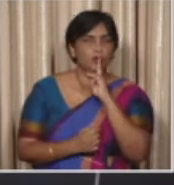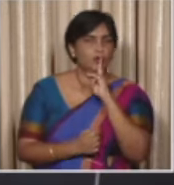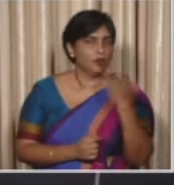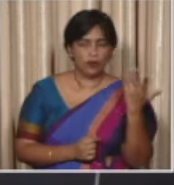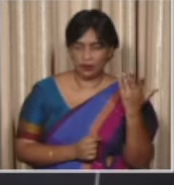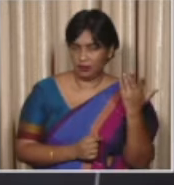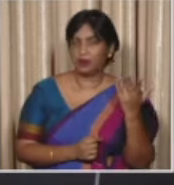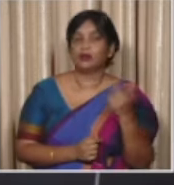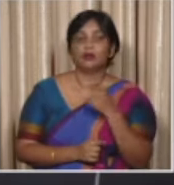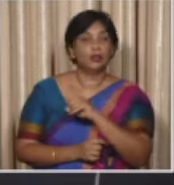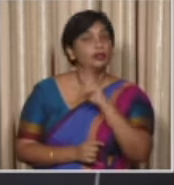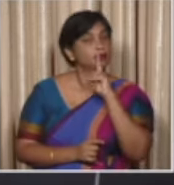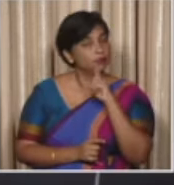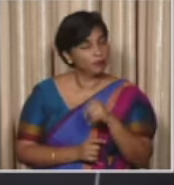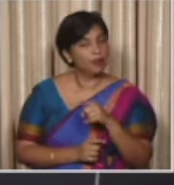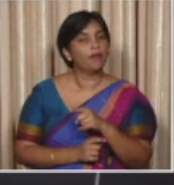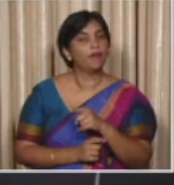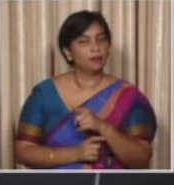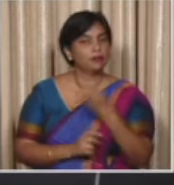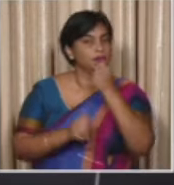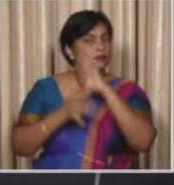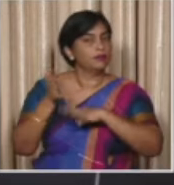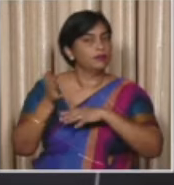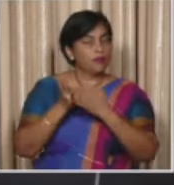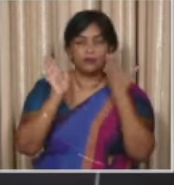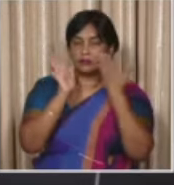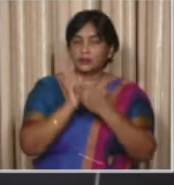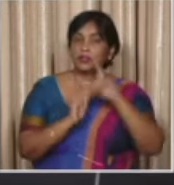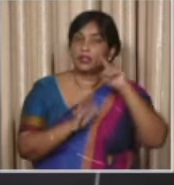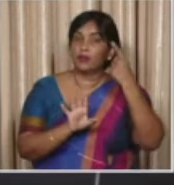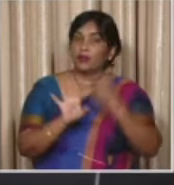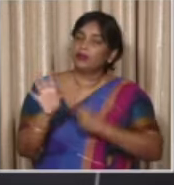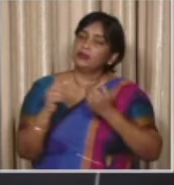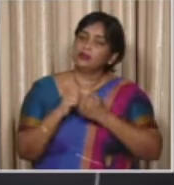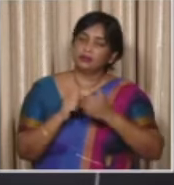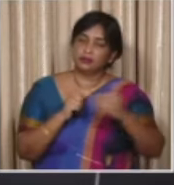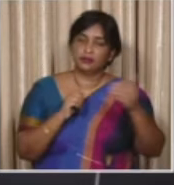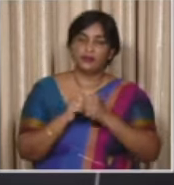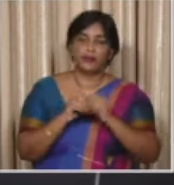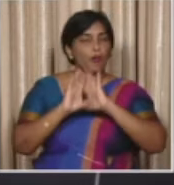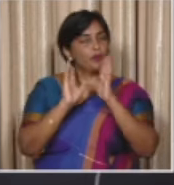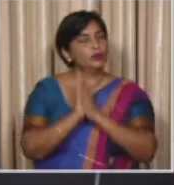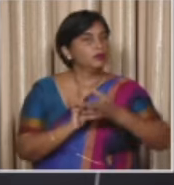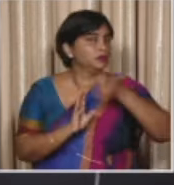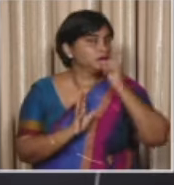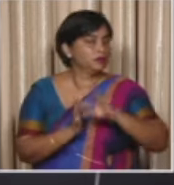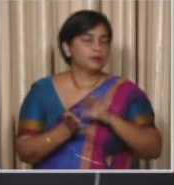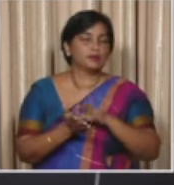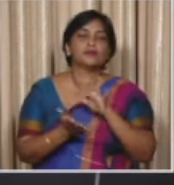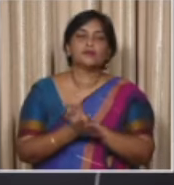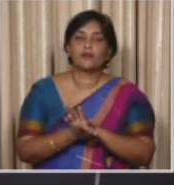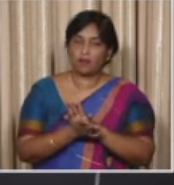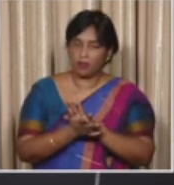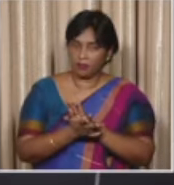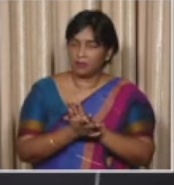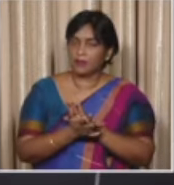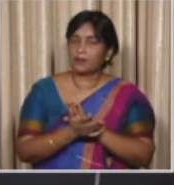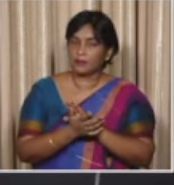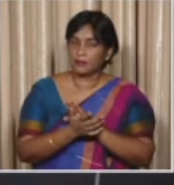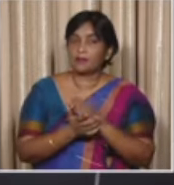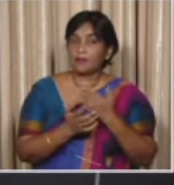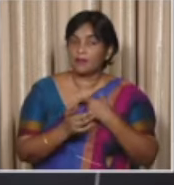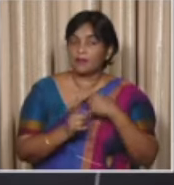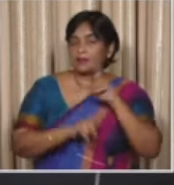115. ඒගොල්ලෝ කිව්වේ මේක අයවැයකට ගෙනල්ලා ලබන අවුරුද්ද ඉඳලා දෙයිමට පොදු එකඟතාවයක් තිබ්බා. මේ මම